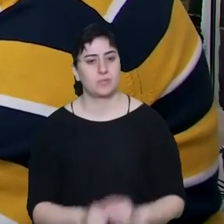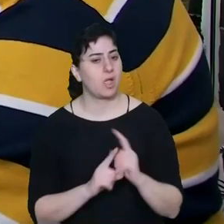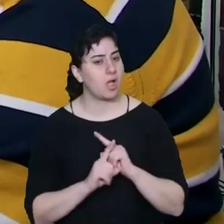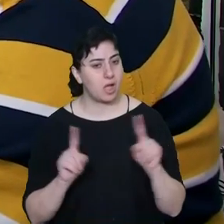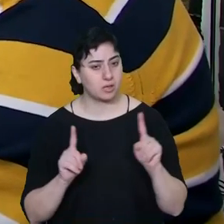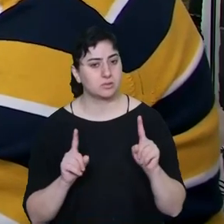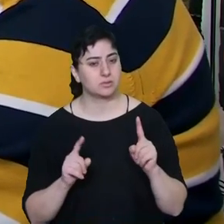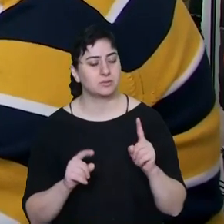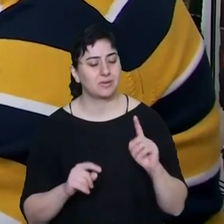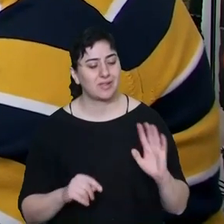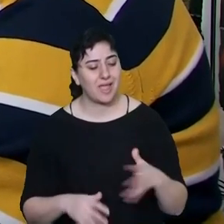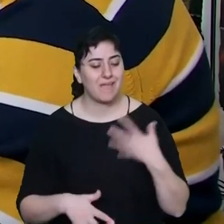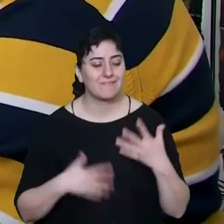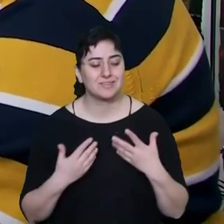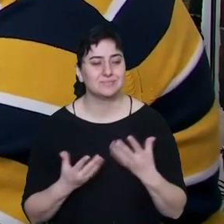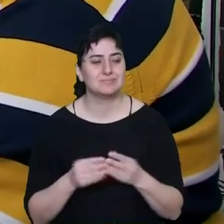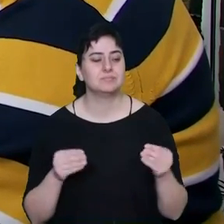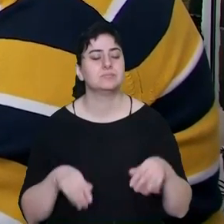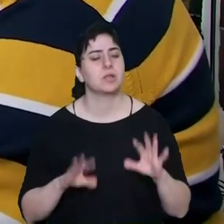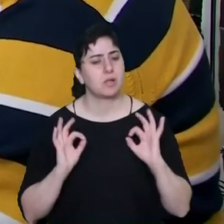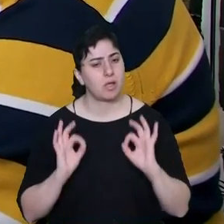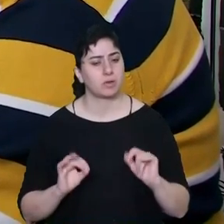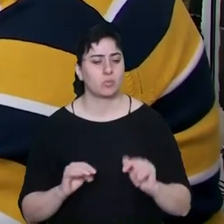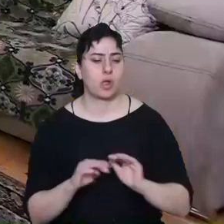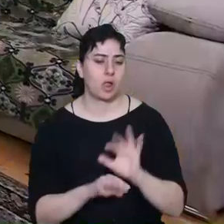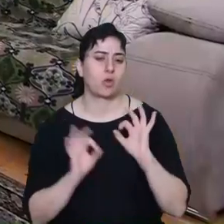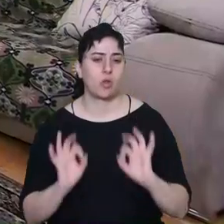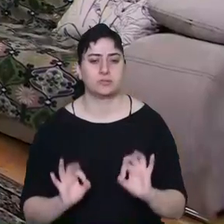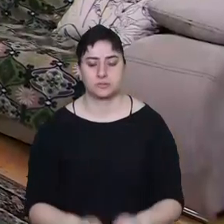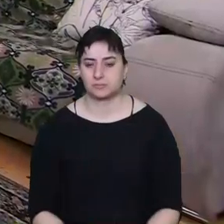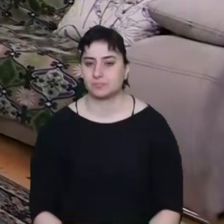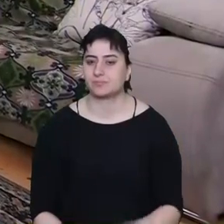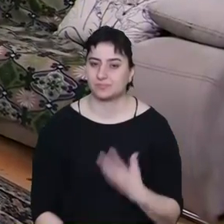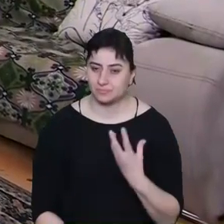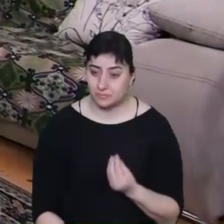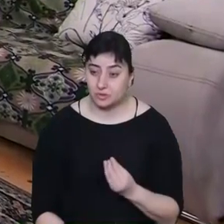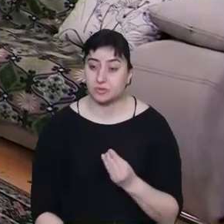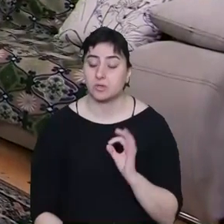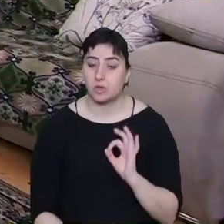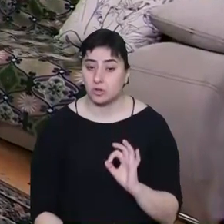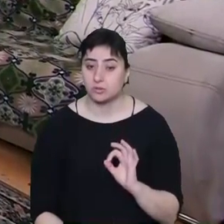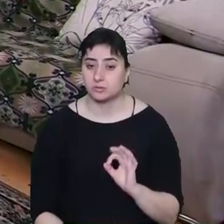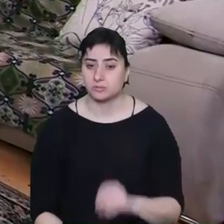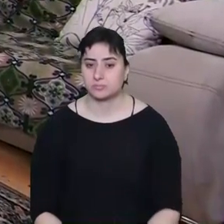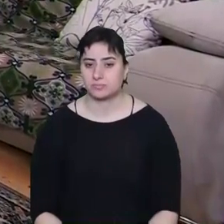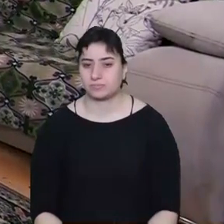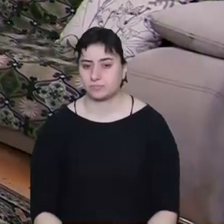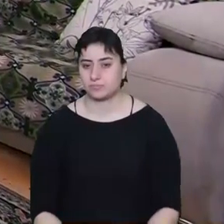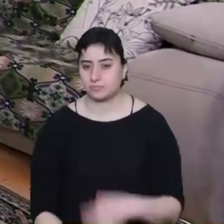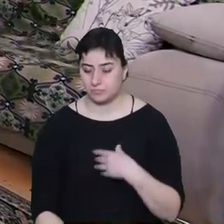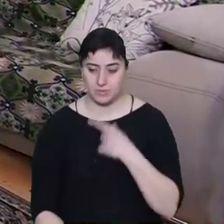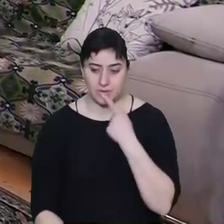Şükrü, geçici bir heves değil. Artık böyle yaşayacağım. O zaman eğer